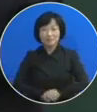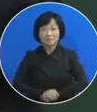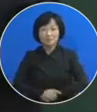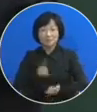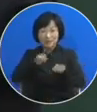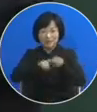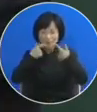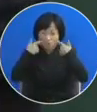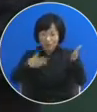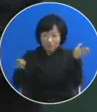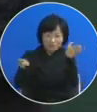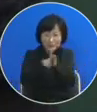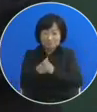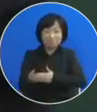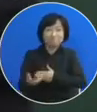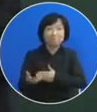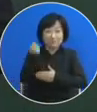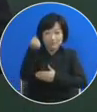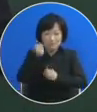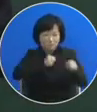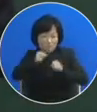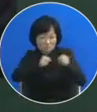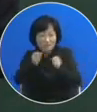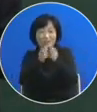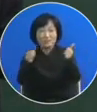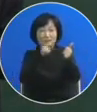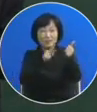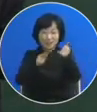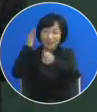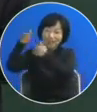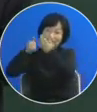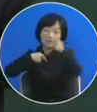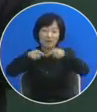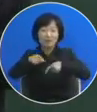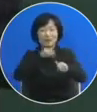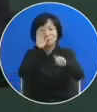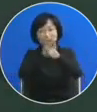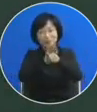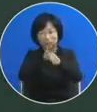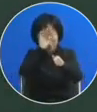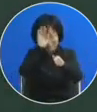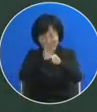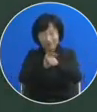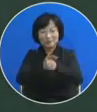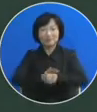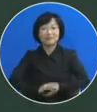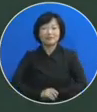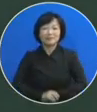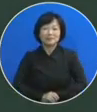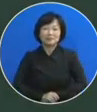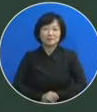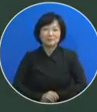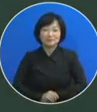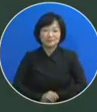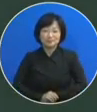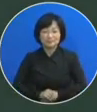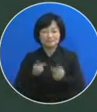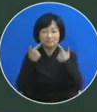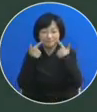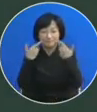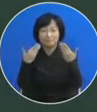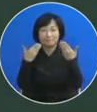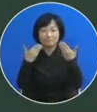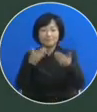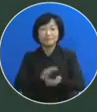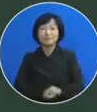확실한 믿음 가지고 생명 건 자에게는 하나님이 역사하실 것이다. And those that sure faith regardless and stake their lives, God will surely work upon them. 틀림없습니다.